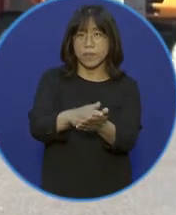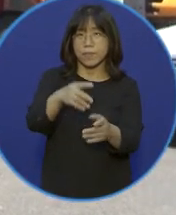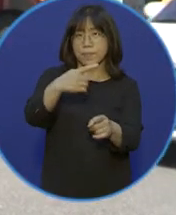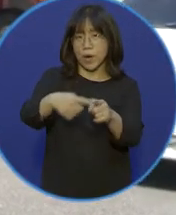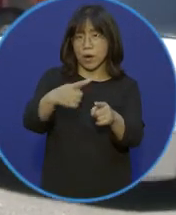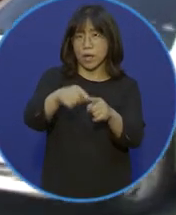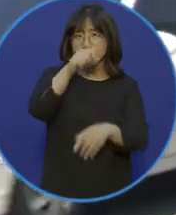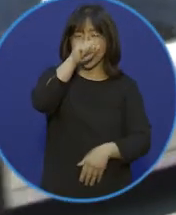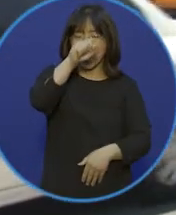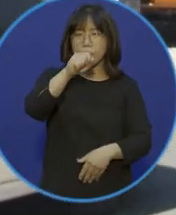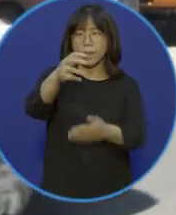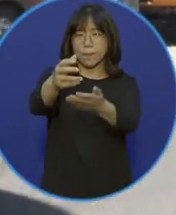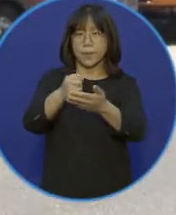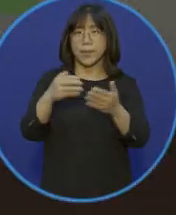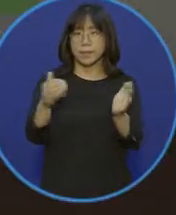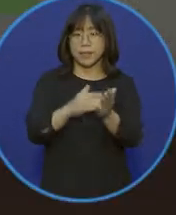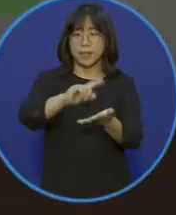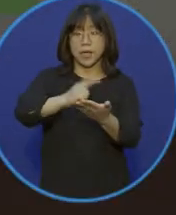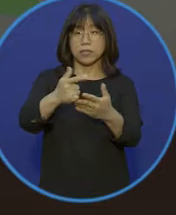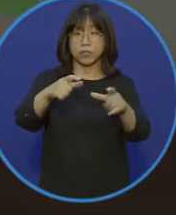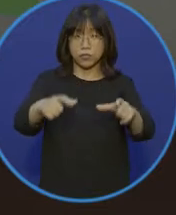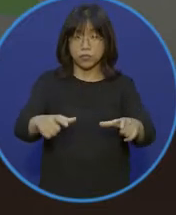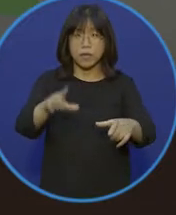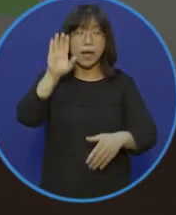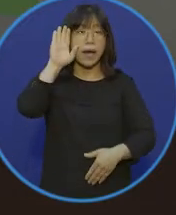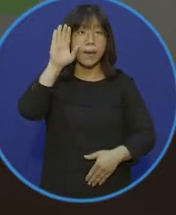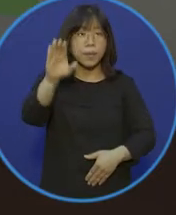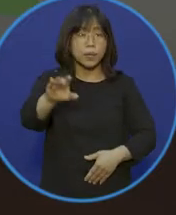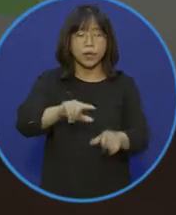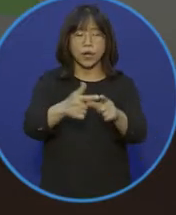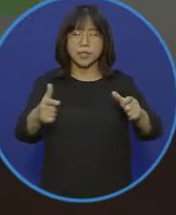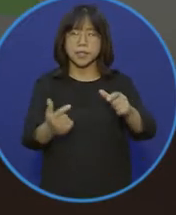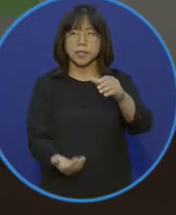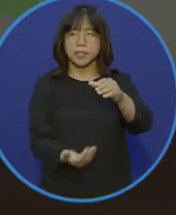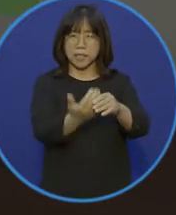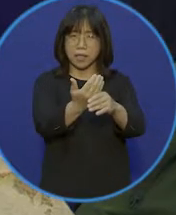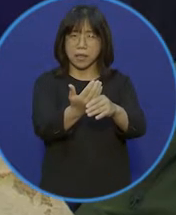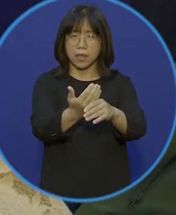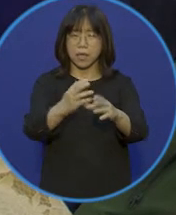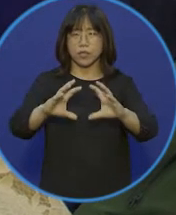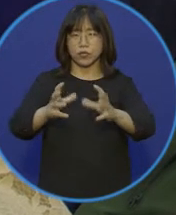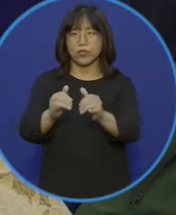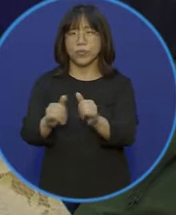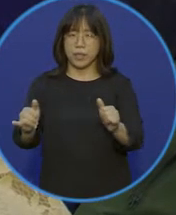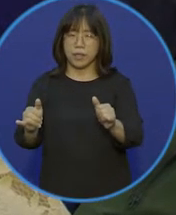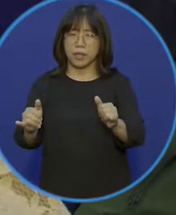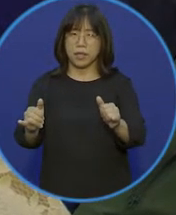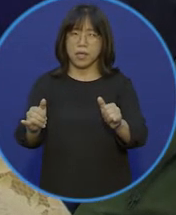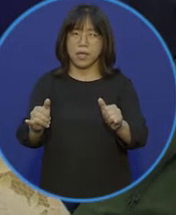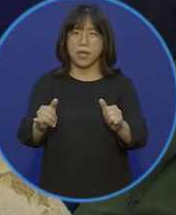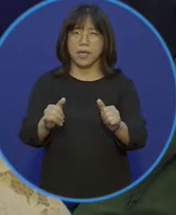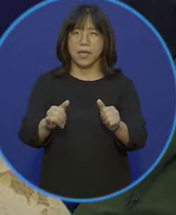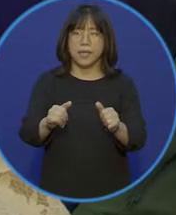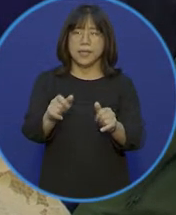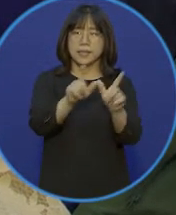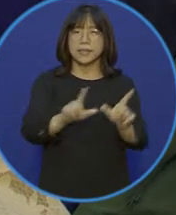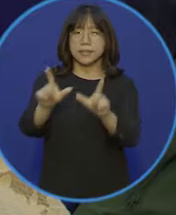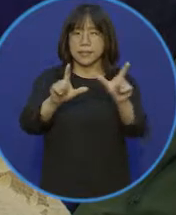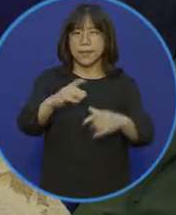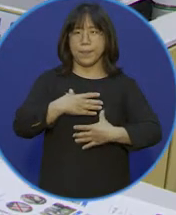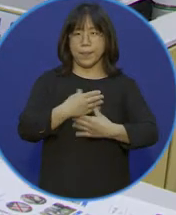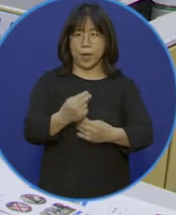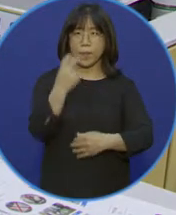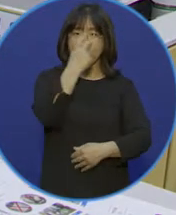실적 등에서 좋은 성적을 거뒀습니다. 강서구는 앞으로도 각종 재난으로부터 국민의 생명과 재산을 보호하기